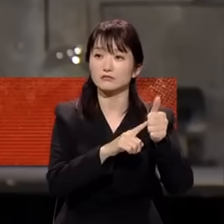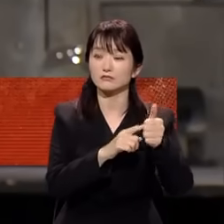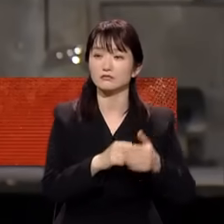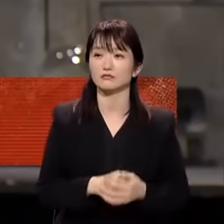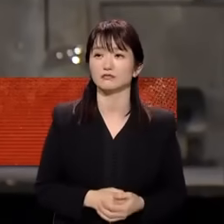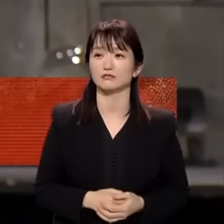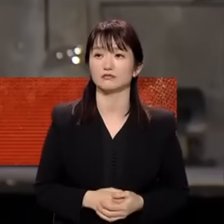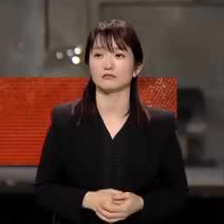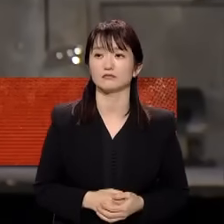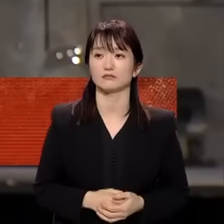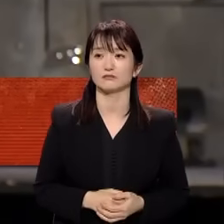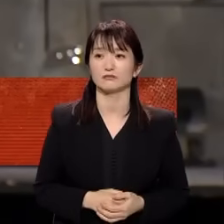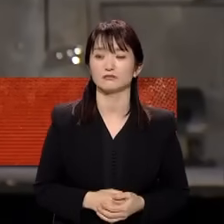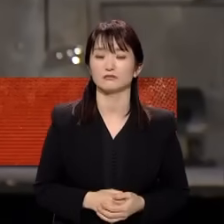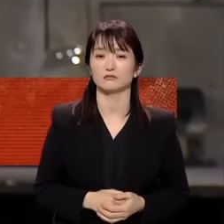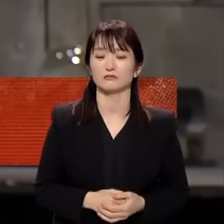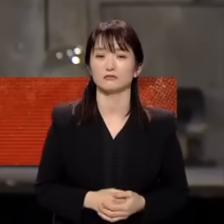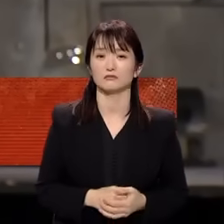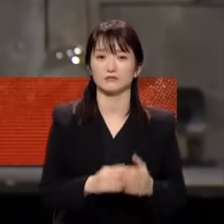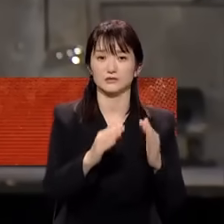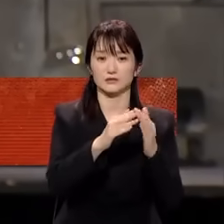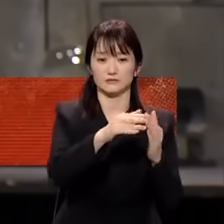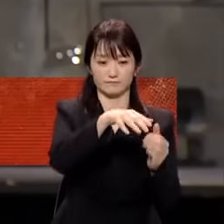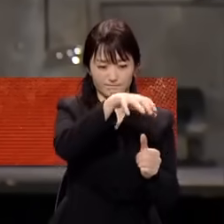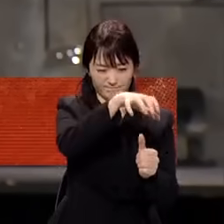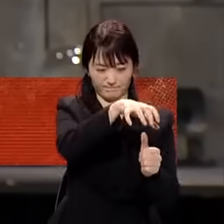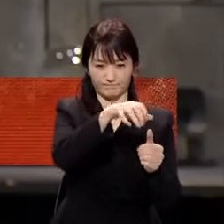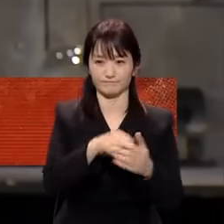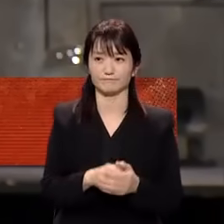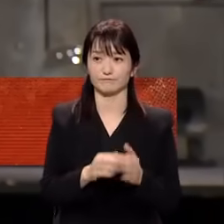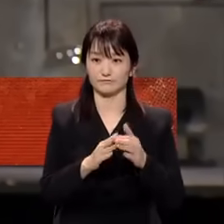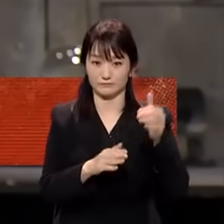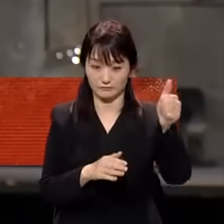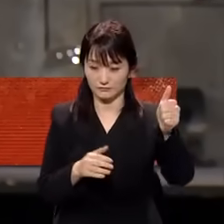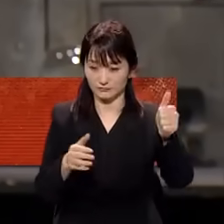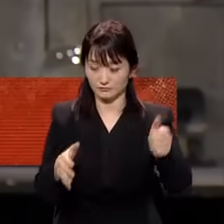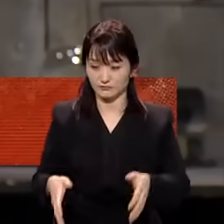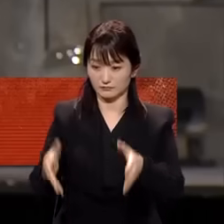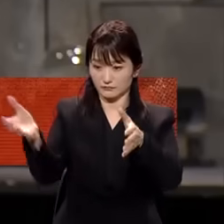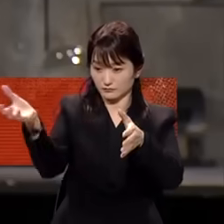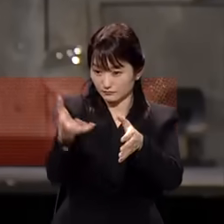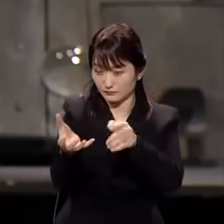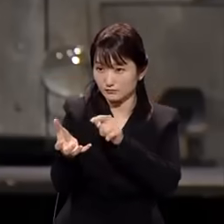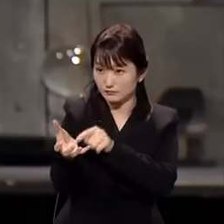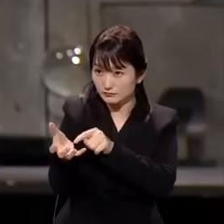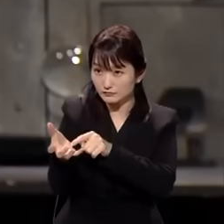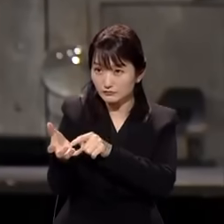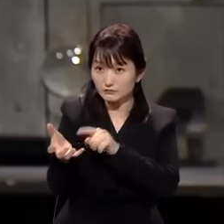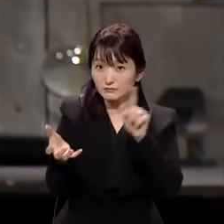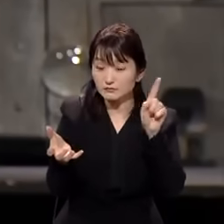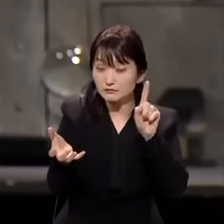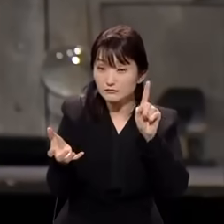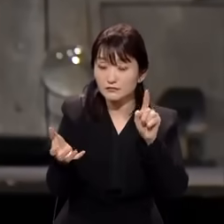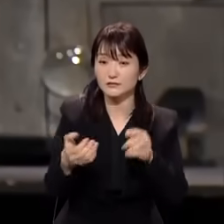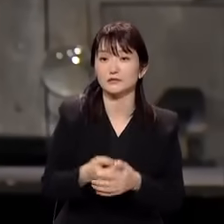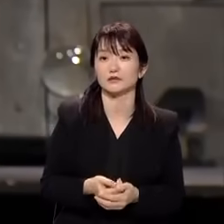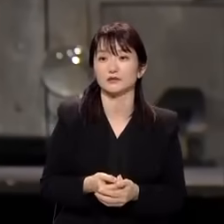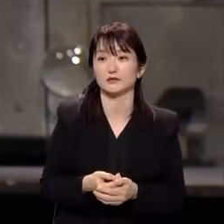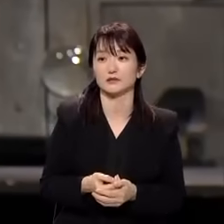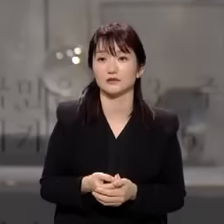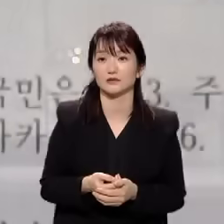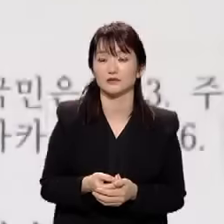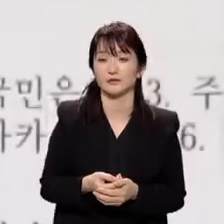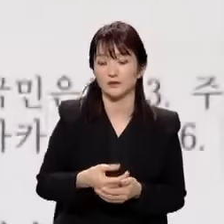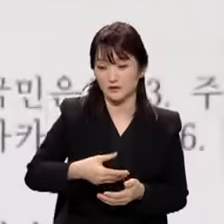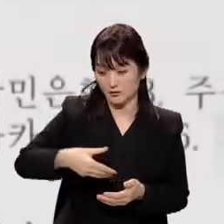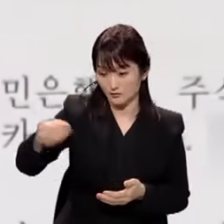압류 및 추심 명령을 받았어요. 이게 무슨 얘기냐면, 집주인이 세입자가 나갈 때 집주인이 세입자에게 뭘 두죠? 임대차 보증금을